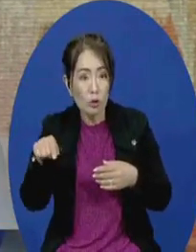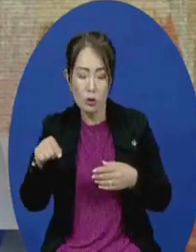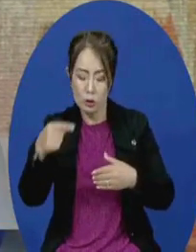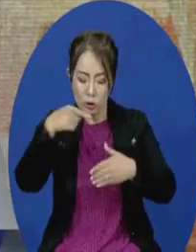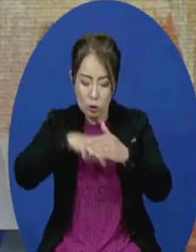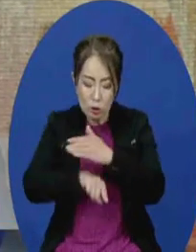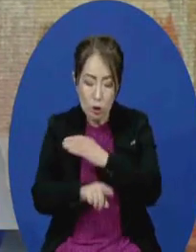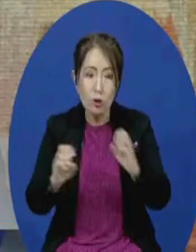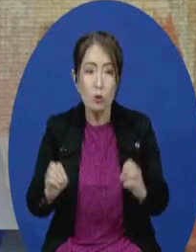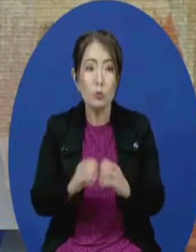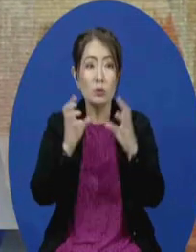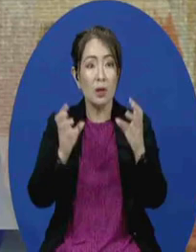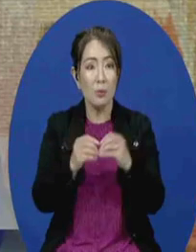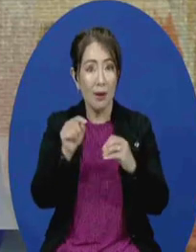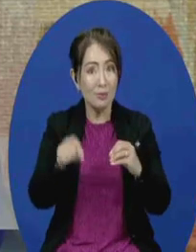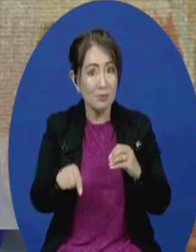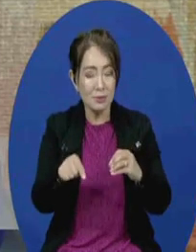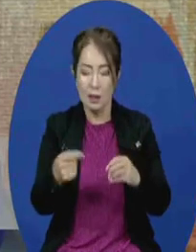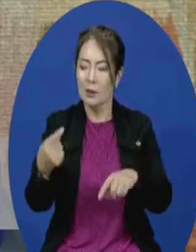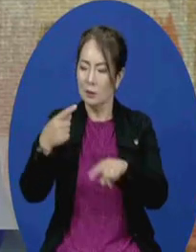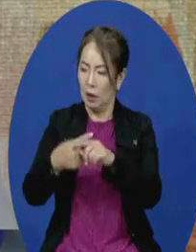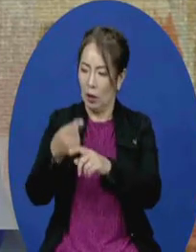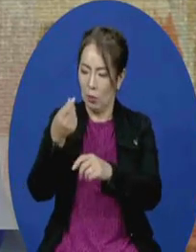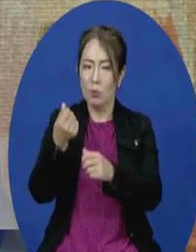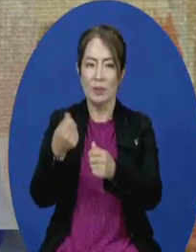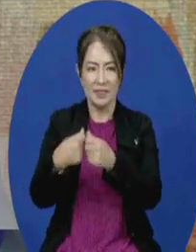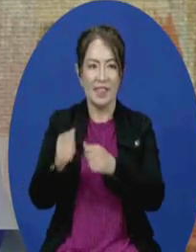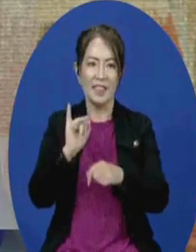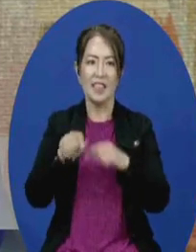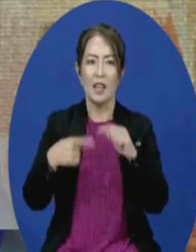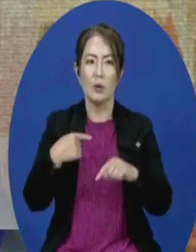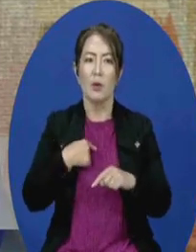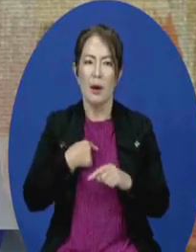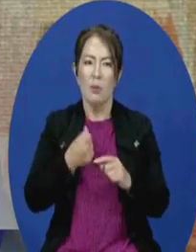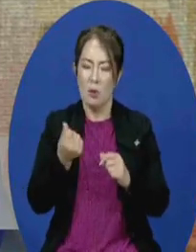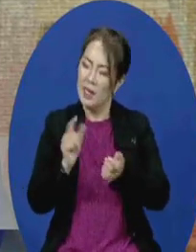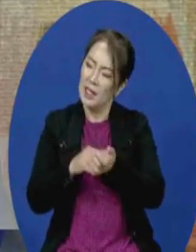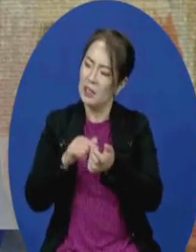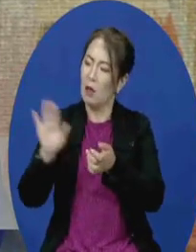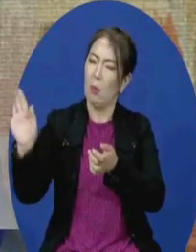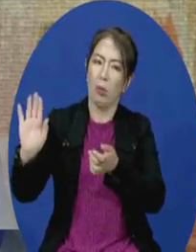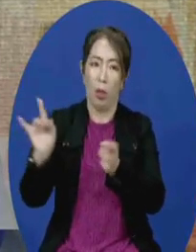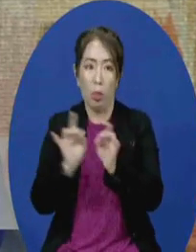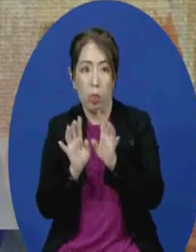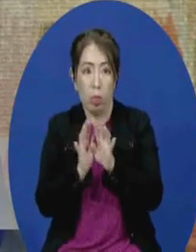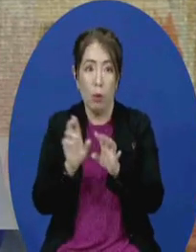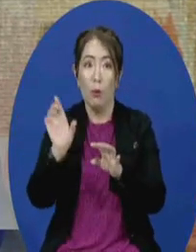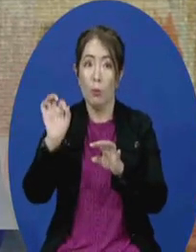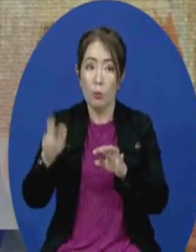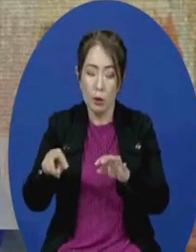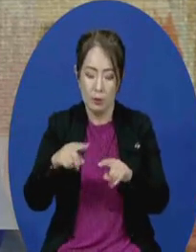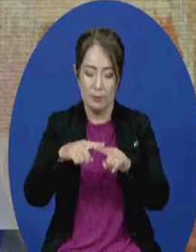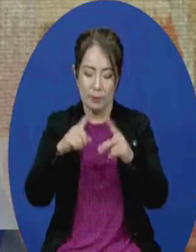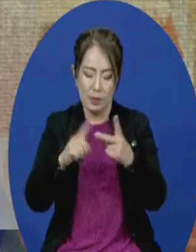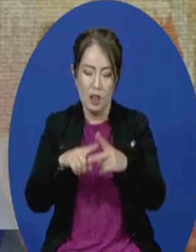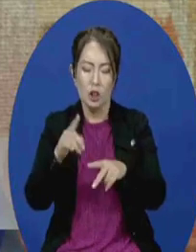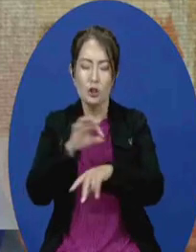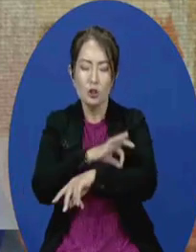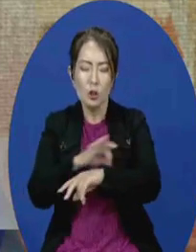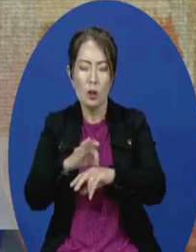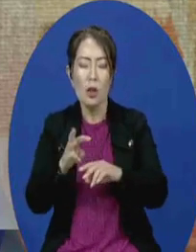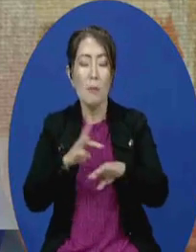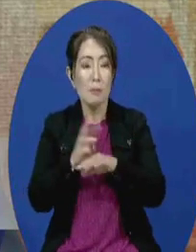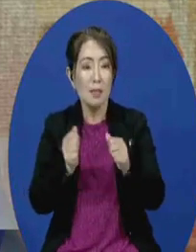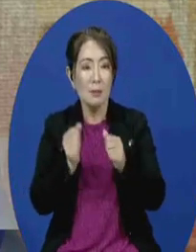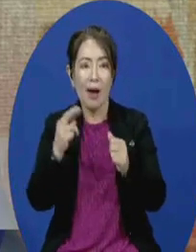байгуулалтад дахин одоо ийм зардлын хэтрэлт төслийн менежментийн алдаа гаргахгүй байх талаар